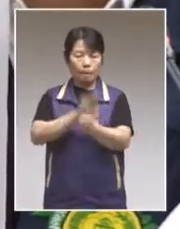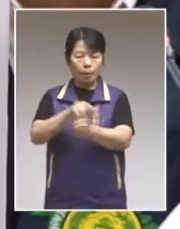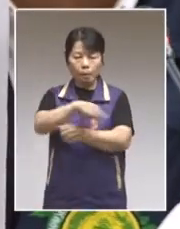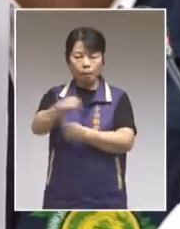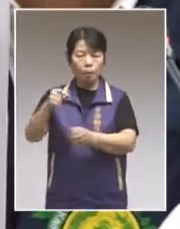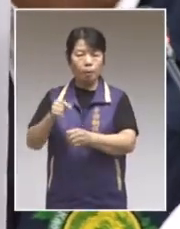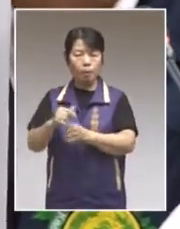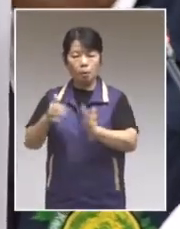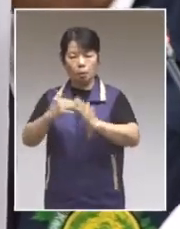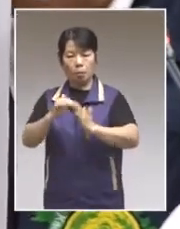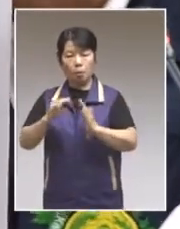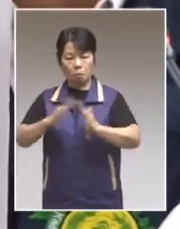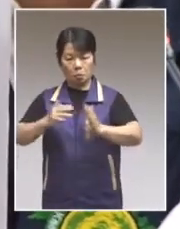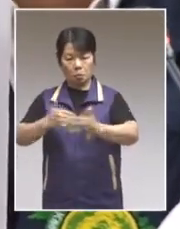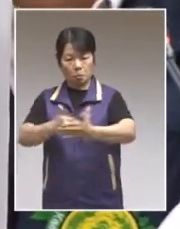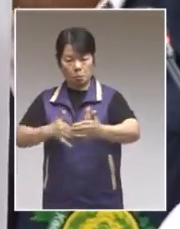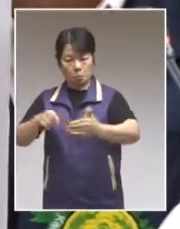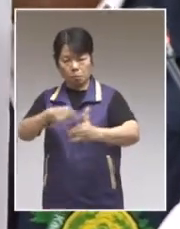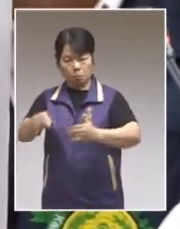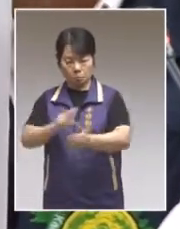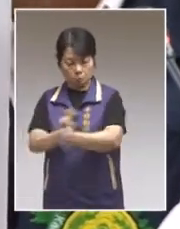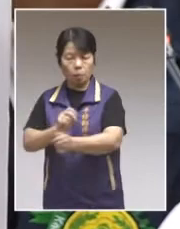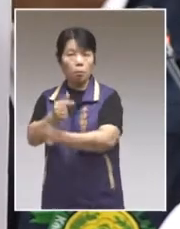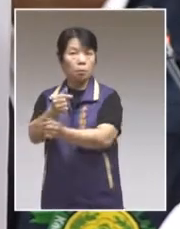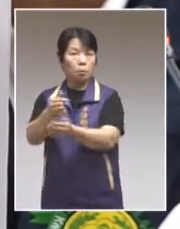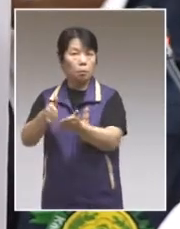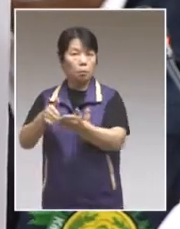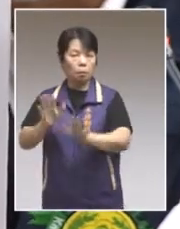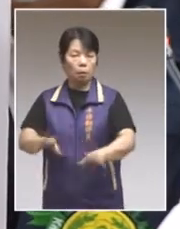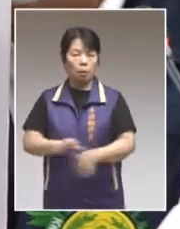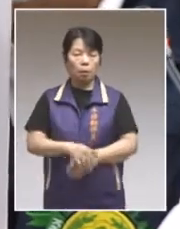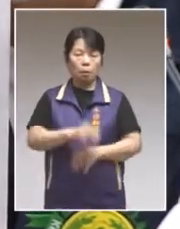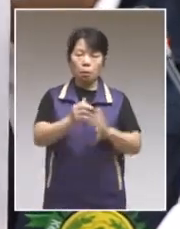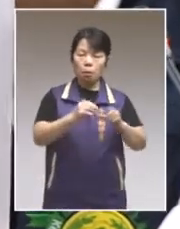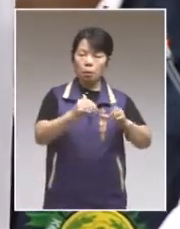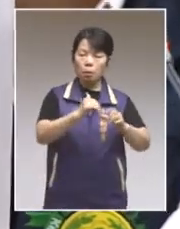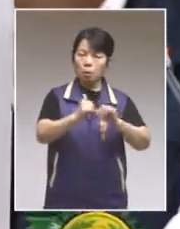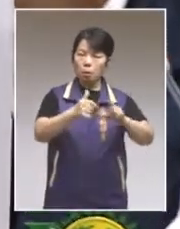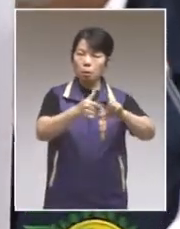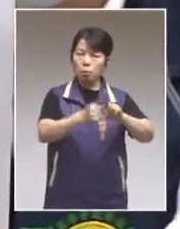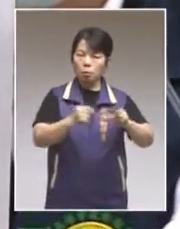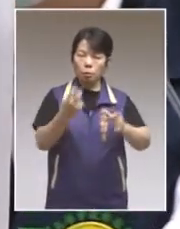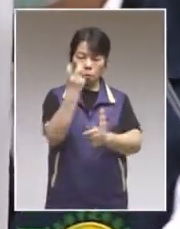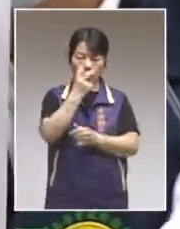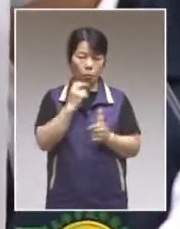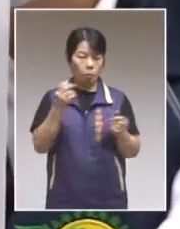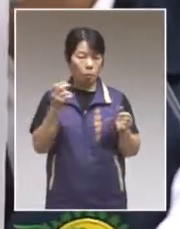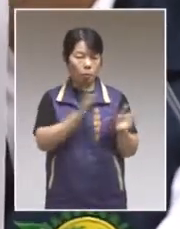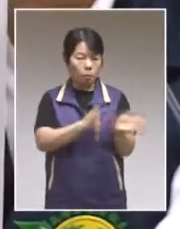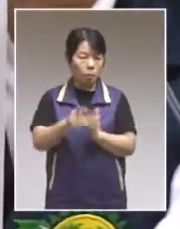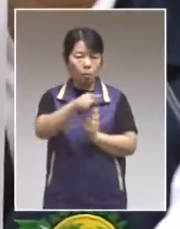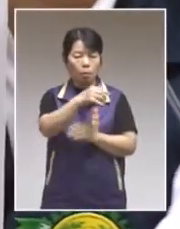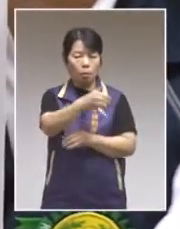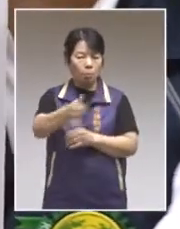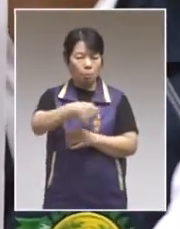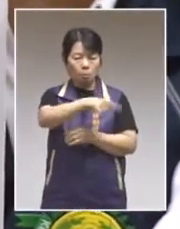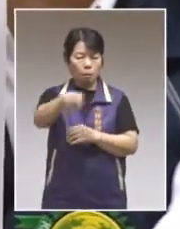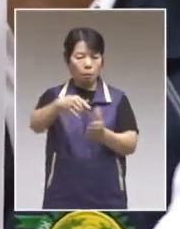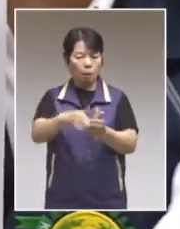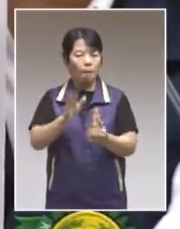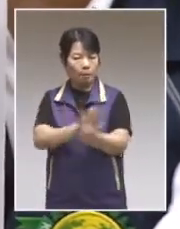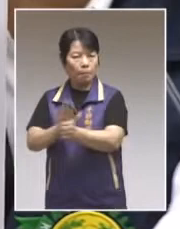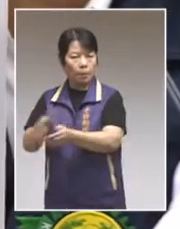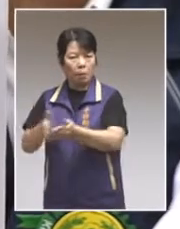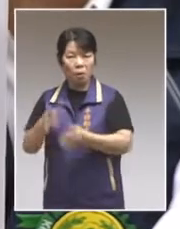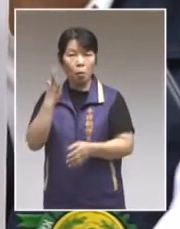得较好的照顾，所以也呼吁我们社区管理人员必须要给予相当的协助。那如果拒